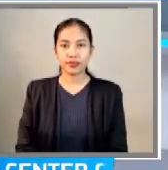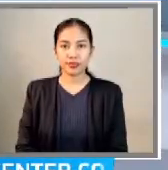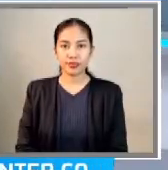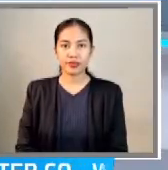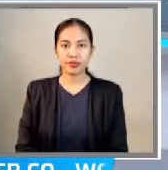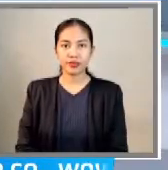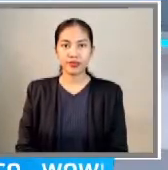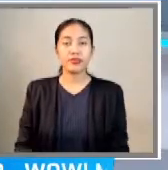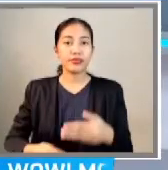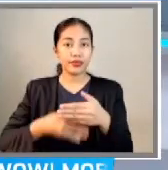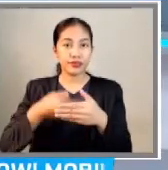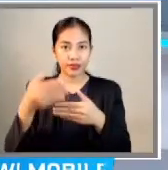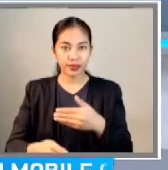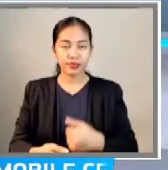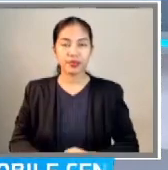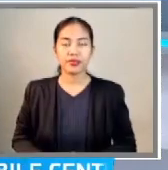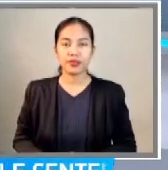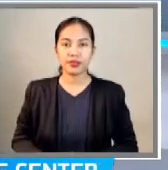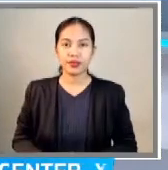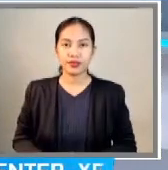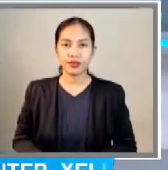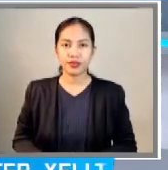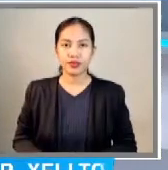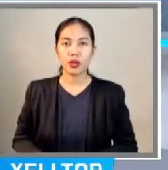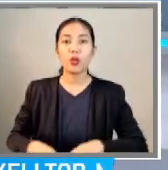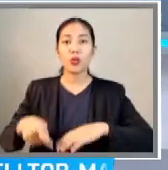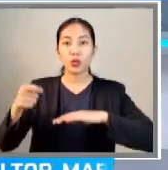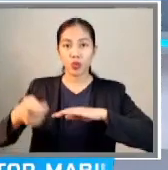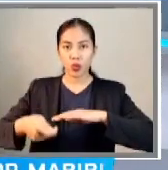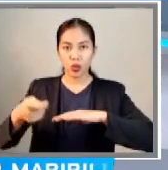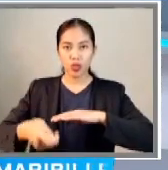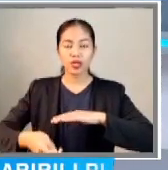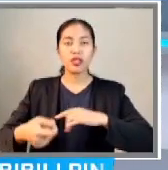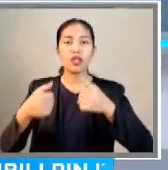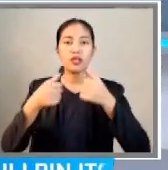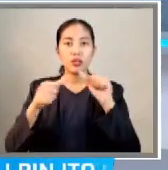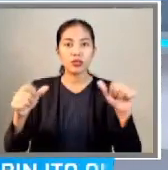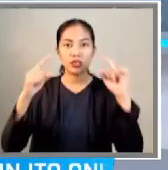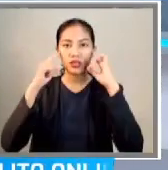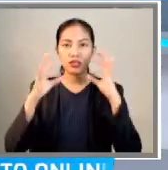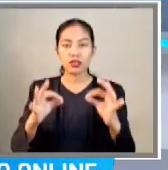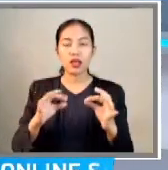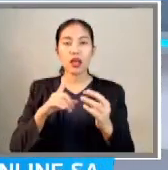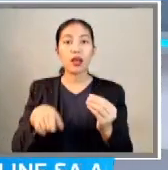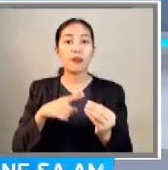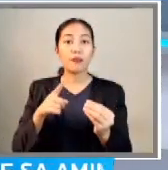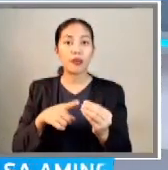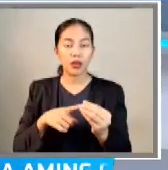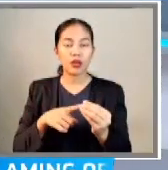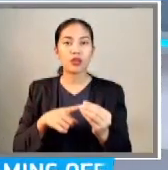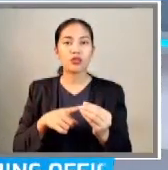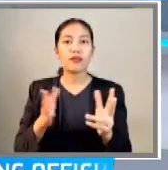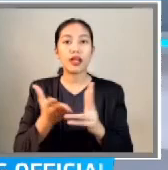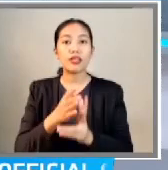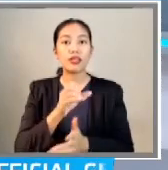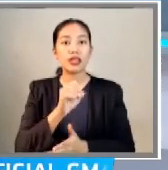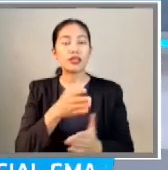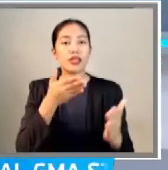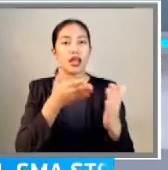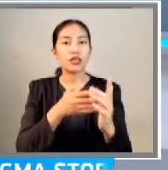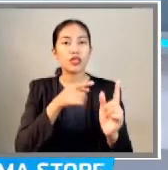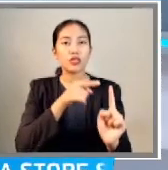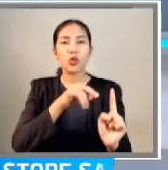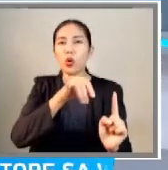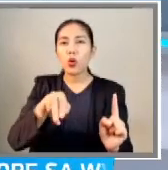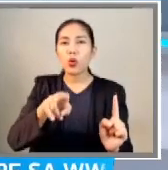Samantala, ibinabana ng korte ang desisyon sa kasong possession of illegal drugs laban kay Juanito Jose Remulla III. Detalye